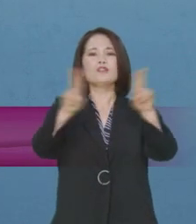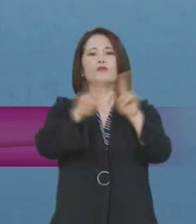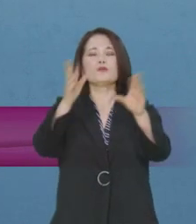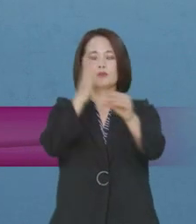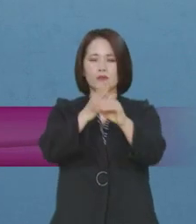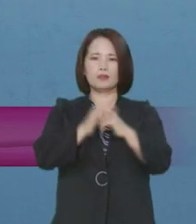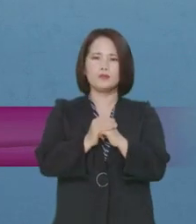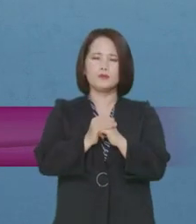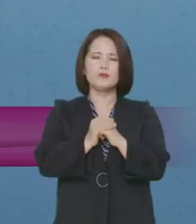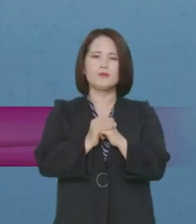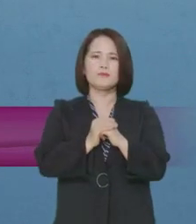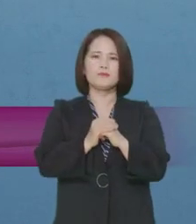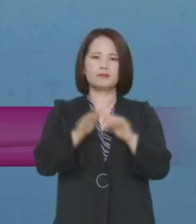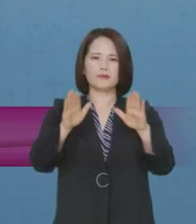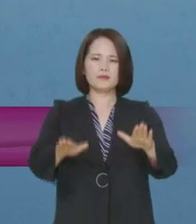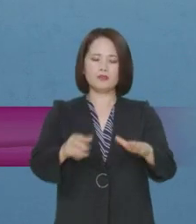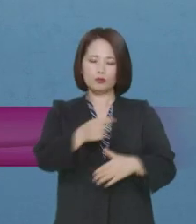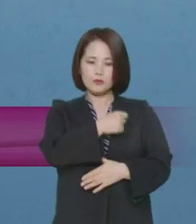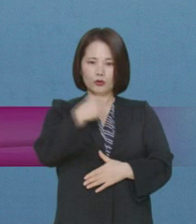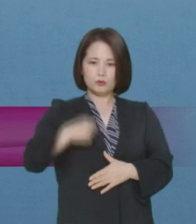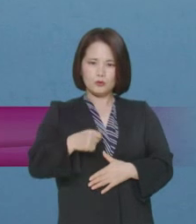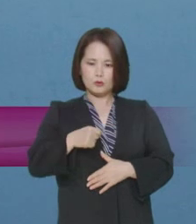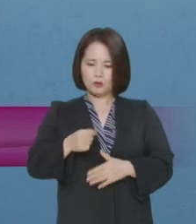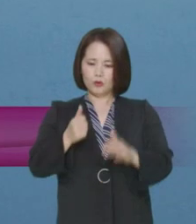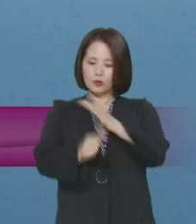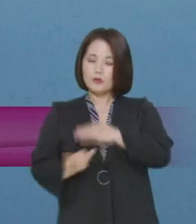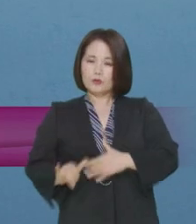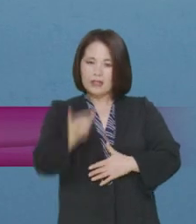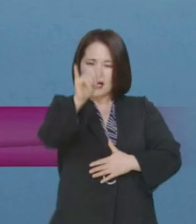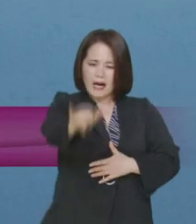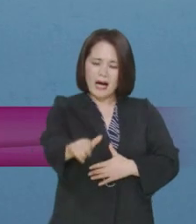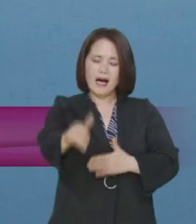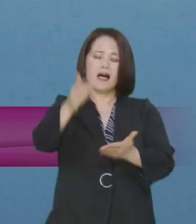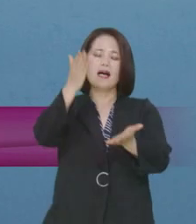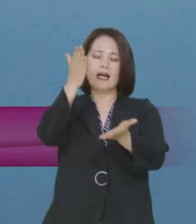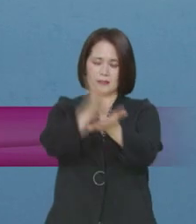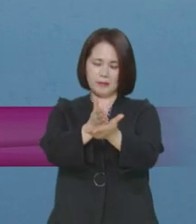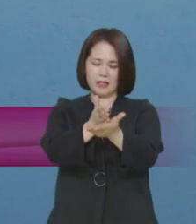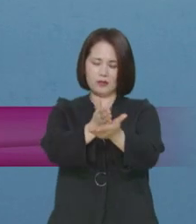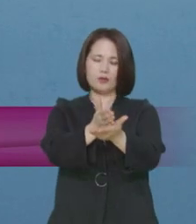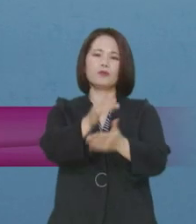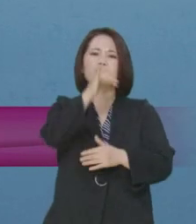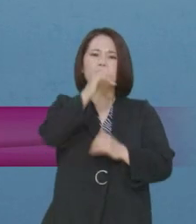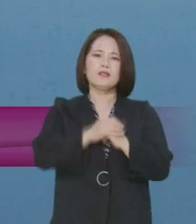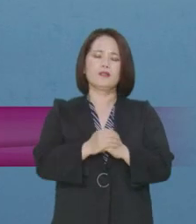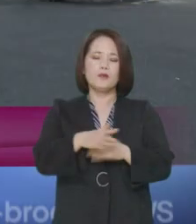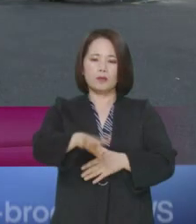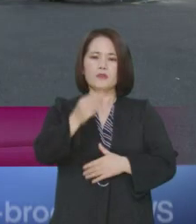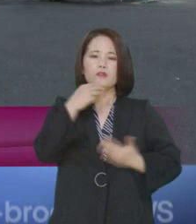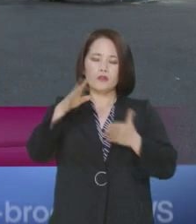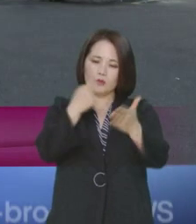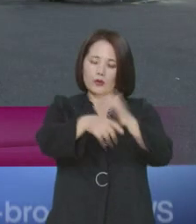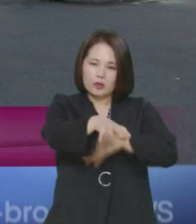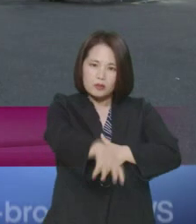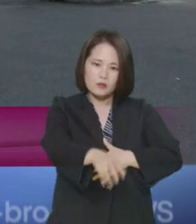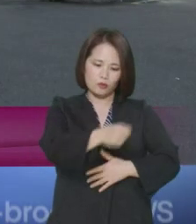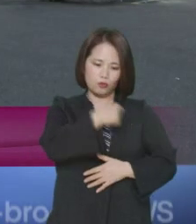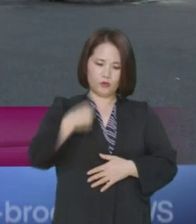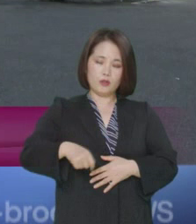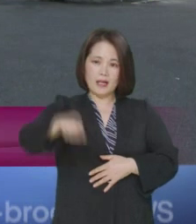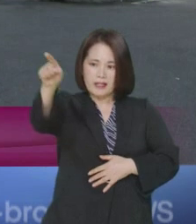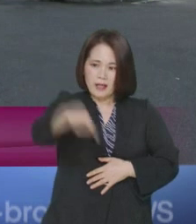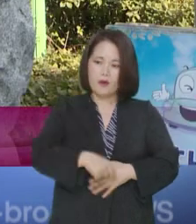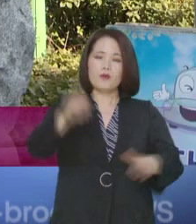발병 국가로 그 출장을 가는 것을 금지하는 등 여러 대책들이 나오고 있습니다 먼저 경기도교육청은 중국을 다녀온